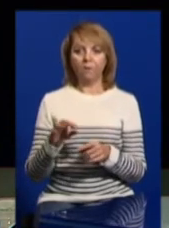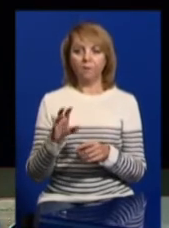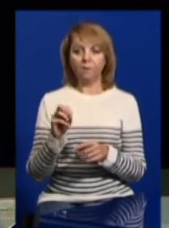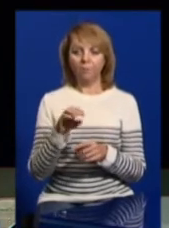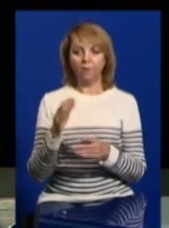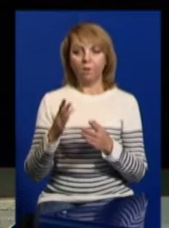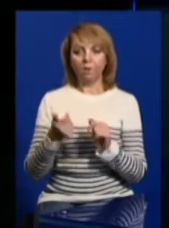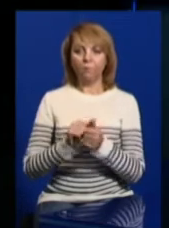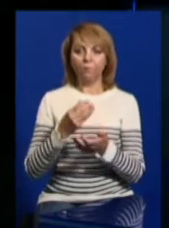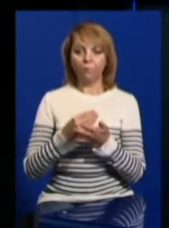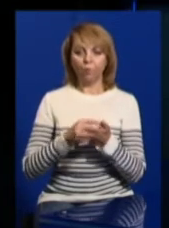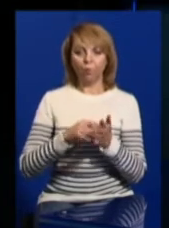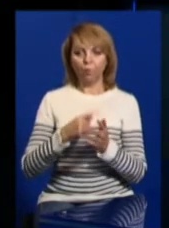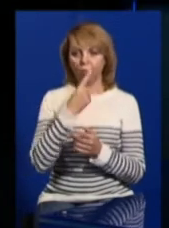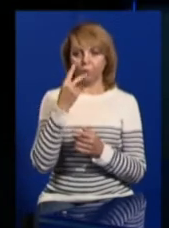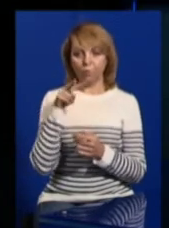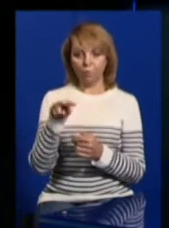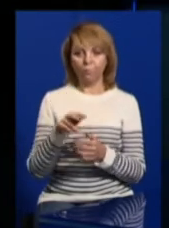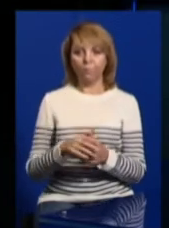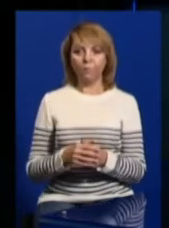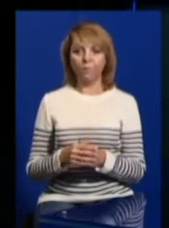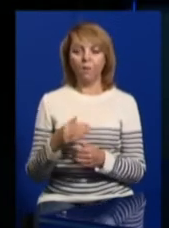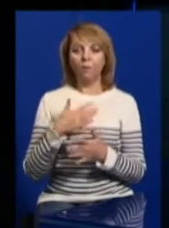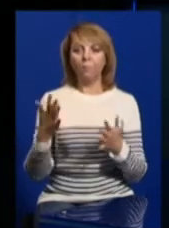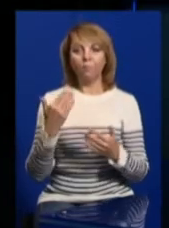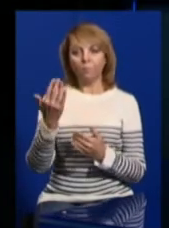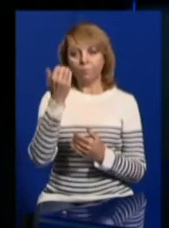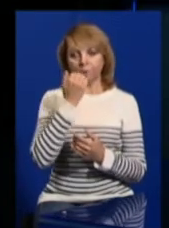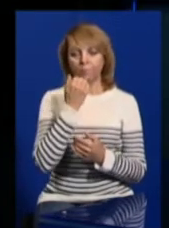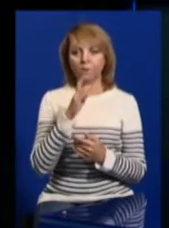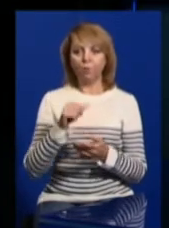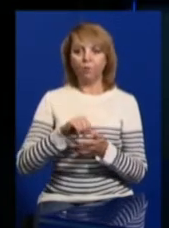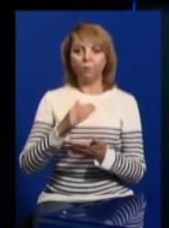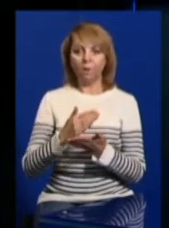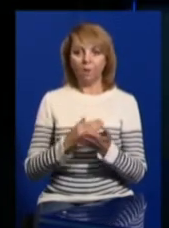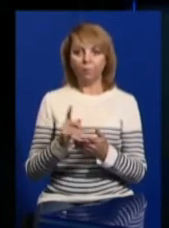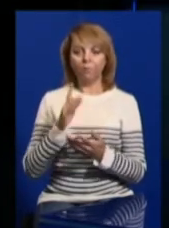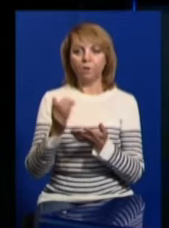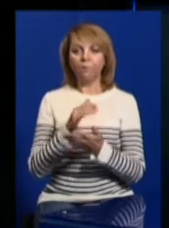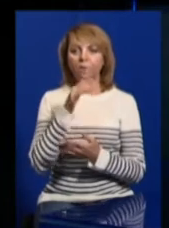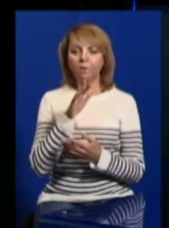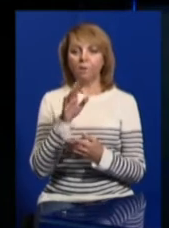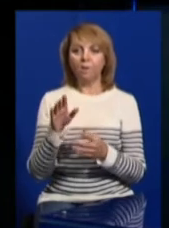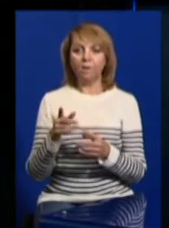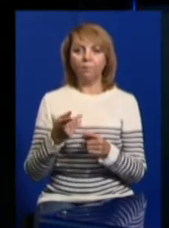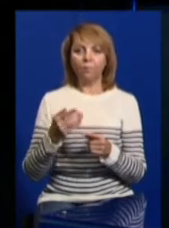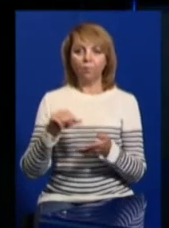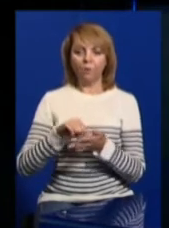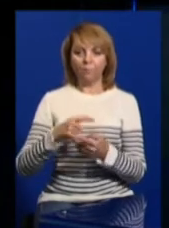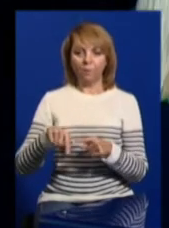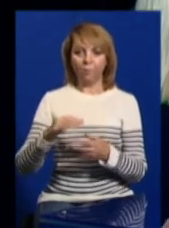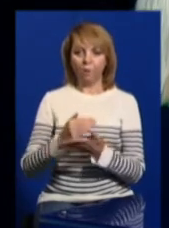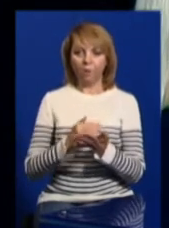свою точку зору. Дякую вам дуже за участь у програмі, за те, що знайшли час після такого тривалого засідання судового. І я вам дякую.